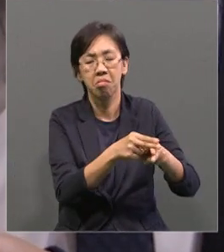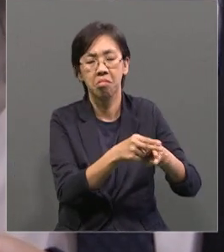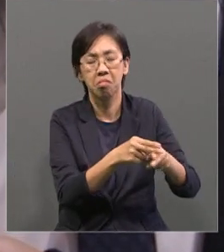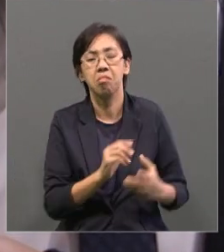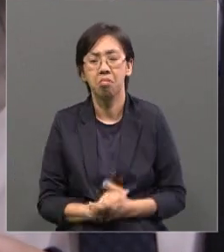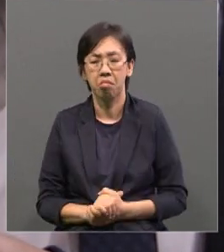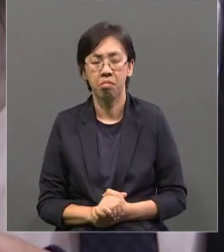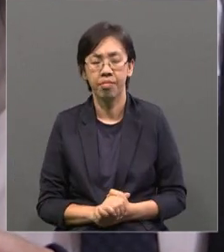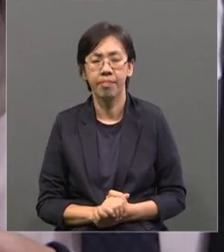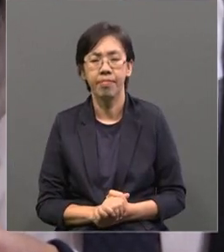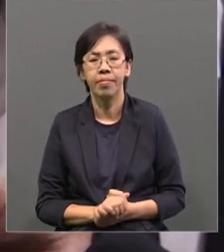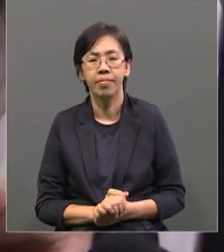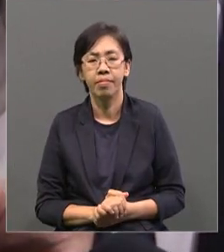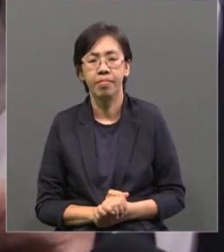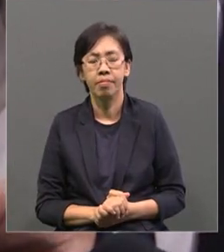ด้วย